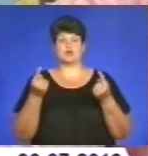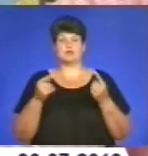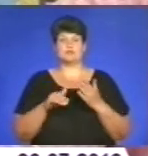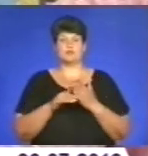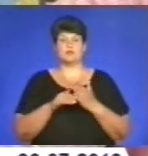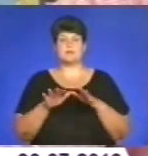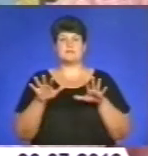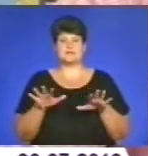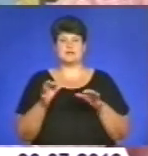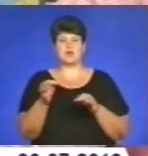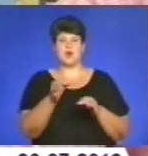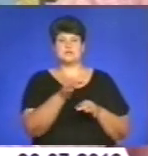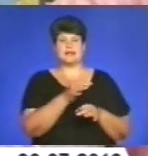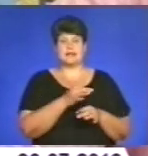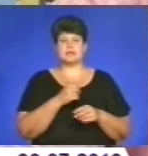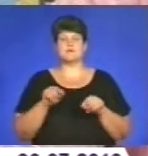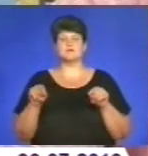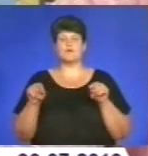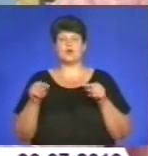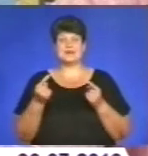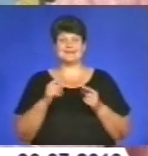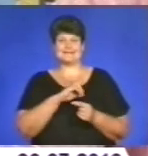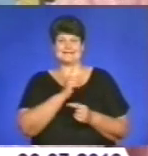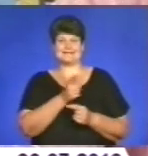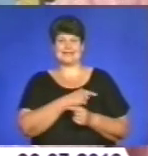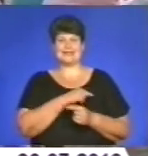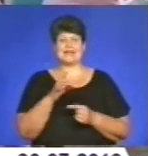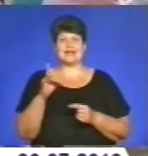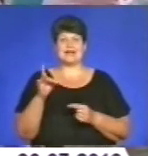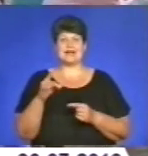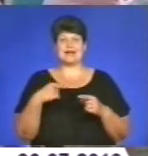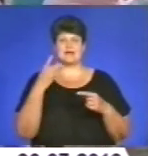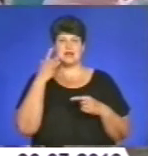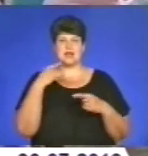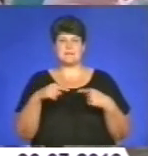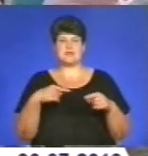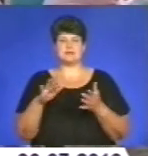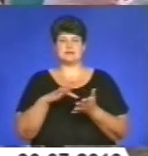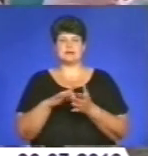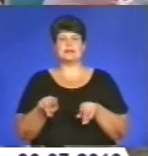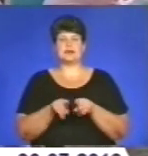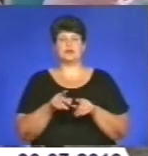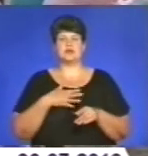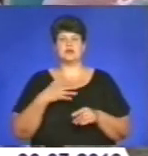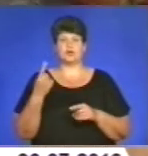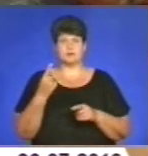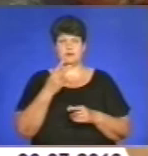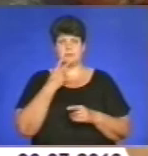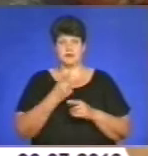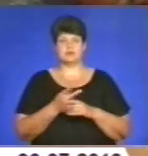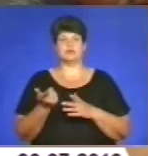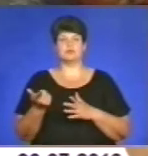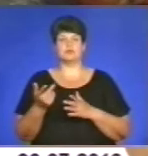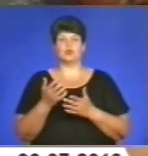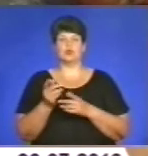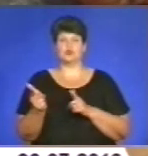допомогою місцевих осередків створити сильний регбійний центр. Також у нашій області вбачають можливість готувати регбійні